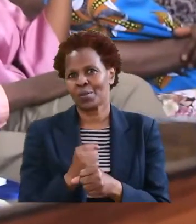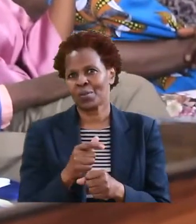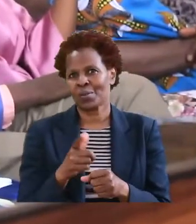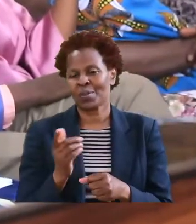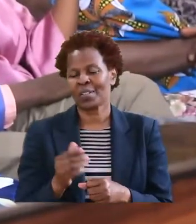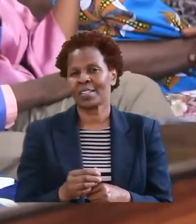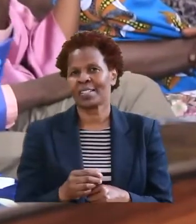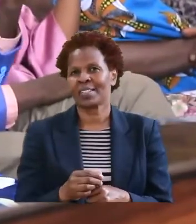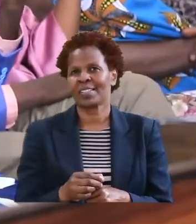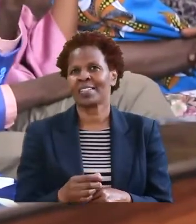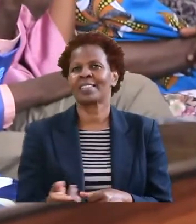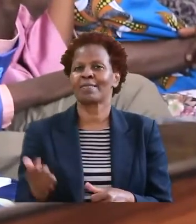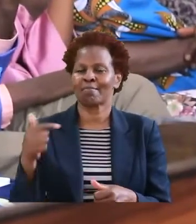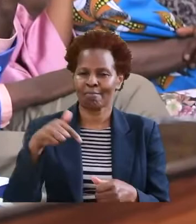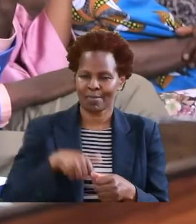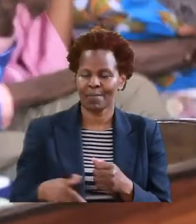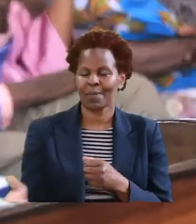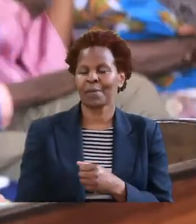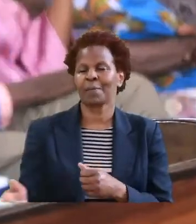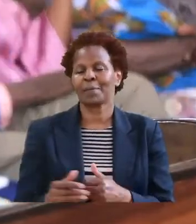Na akatokea.